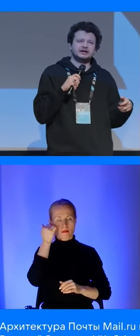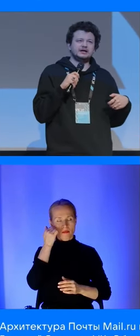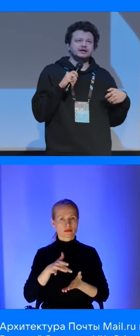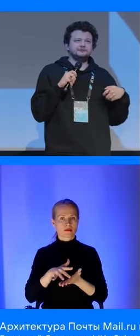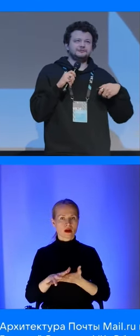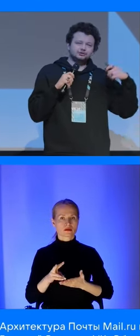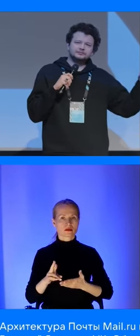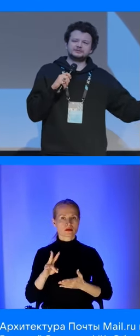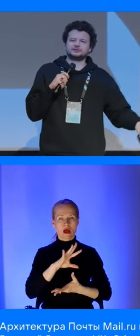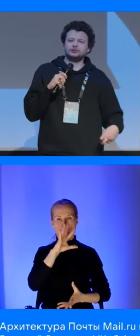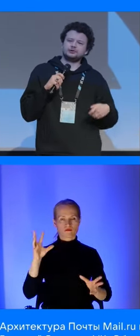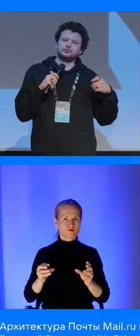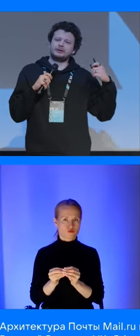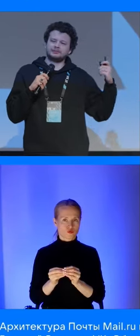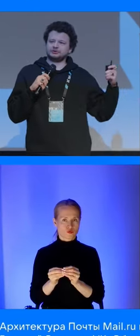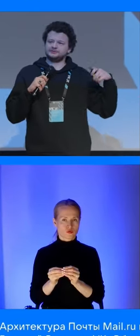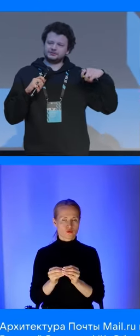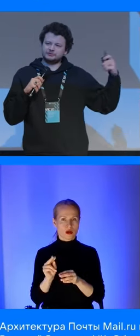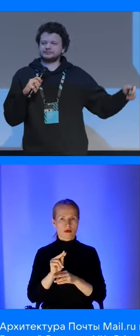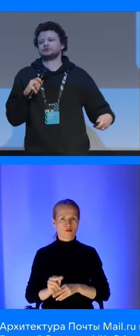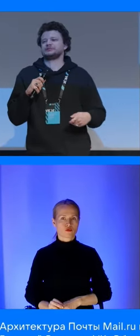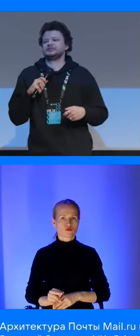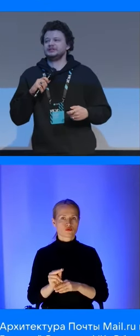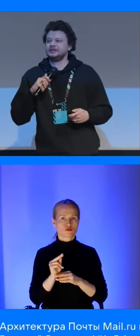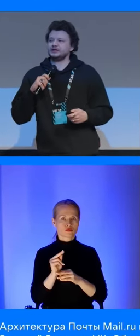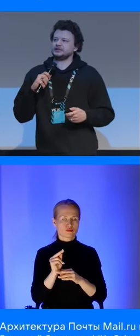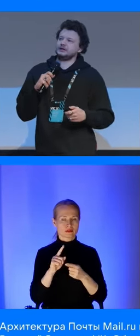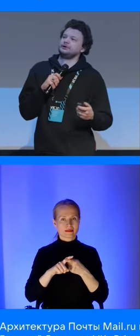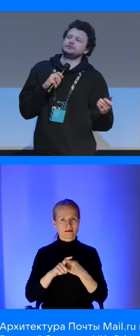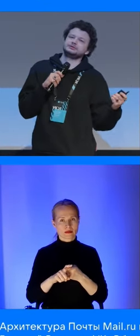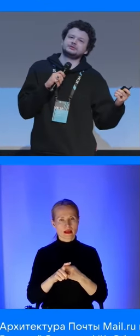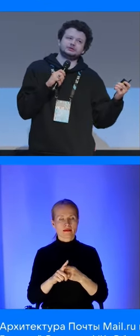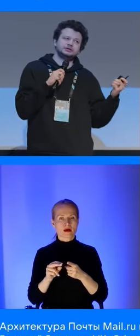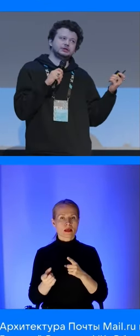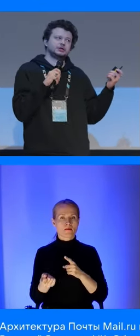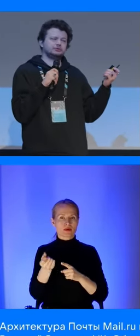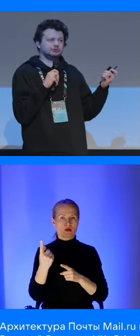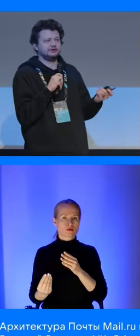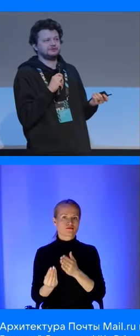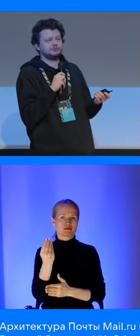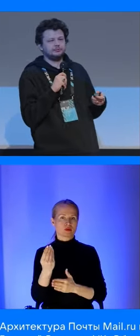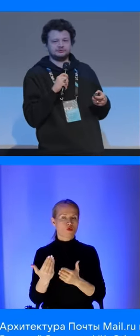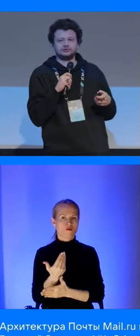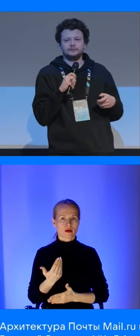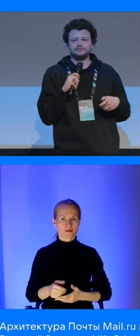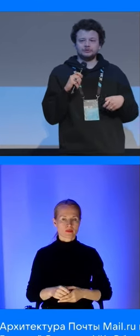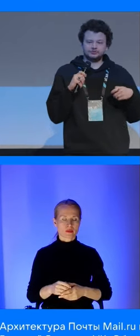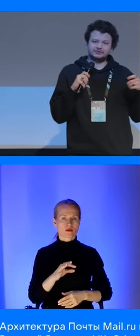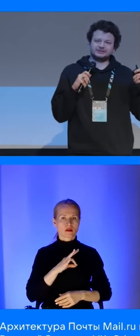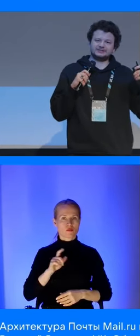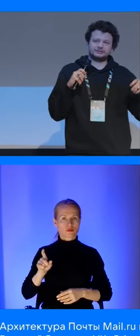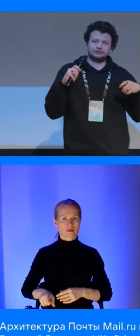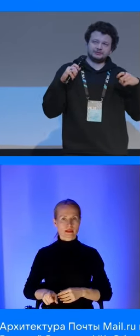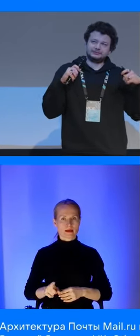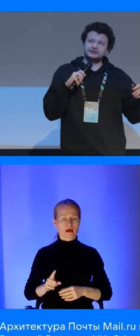на всю бизнес-логику обработки всего WebSocket соединения, когда приходит какое-то новое письмо пользователю. То